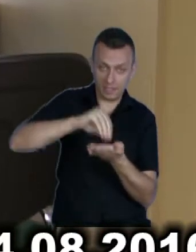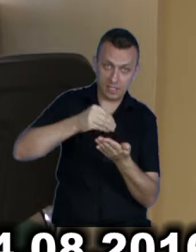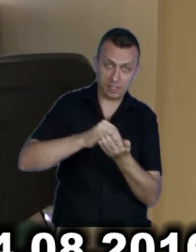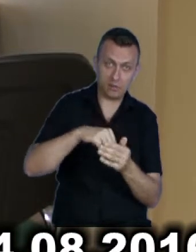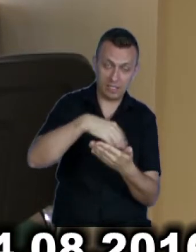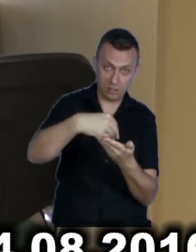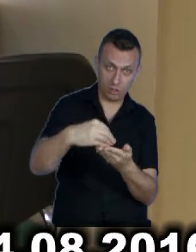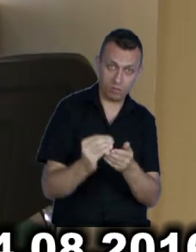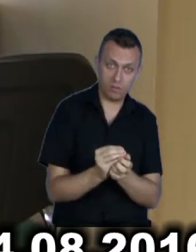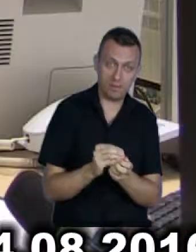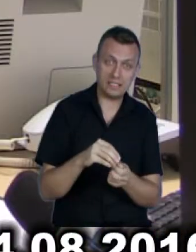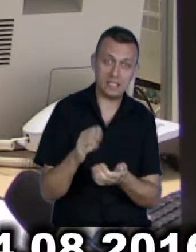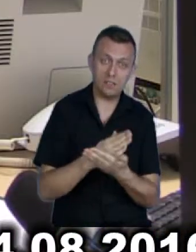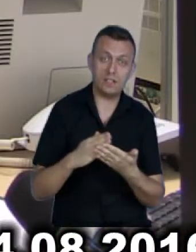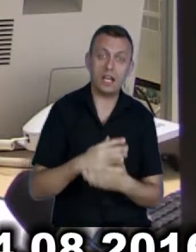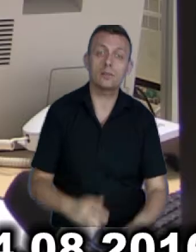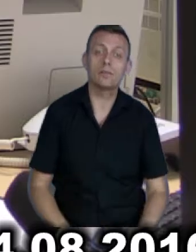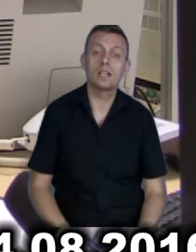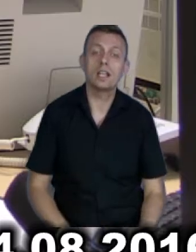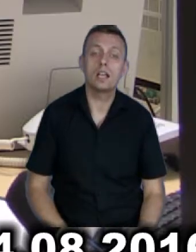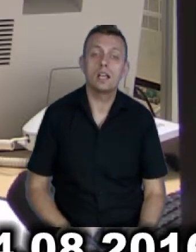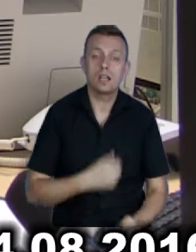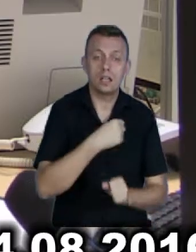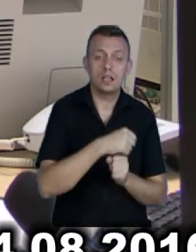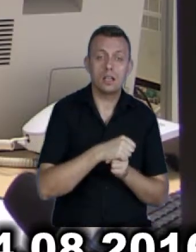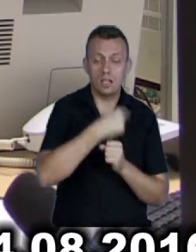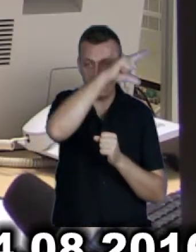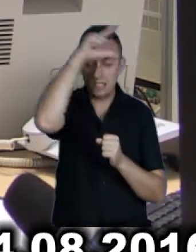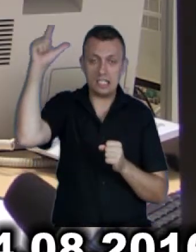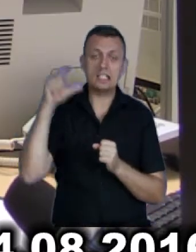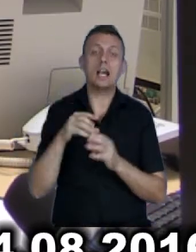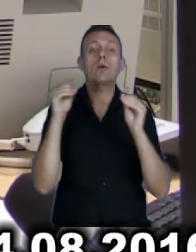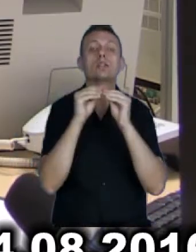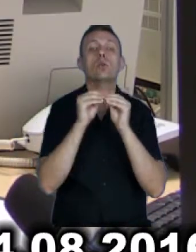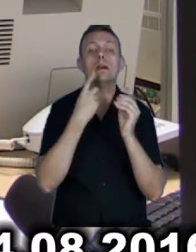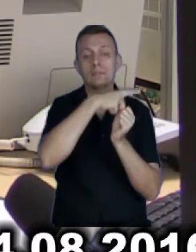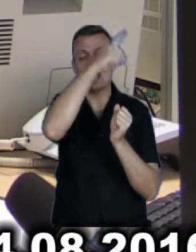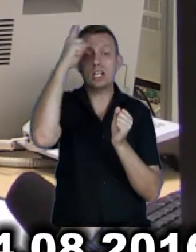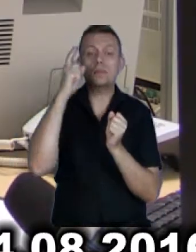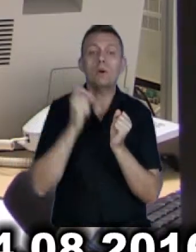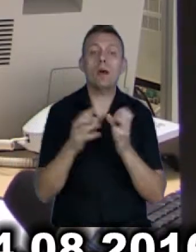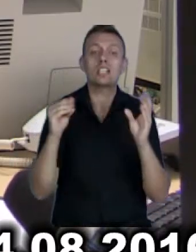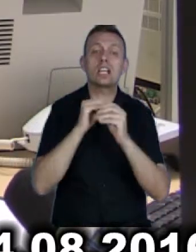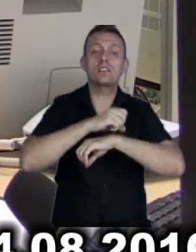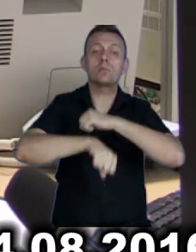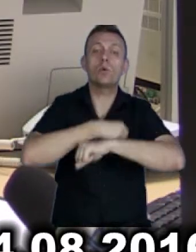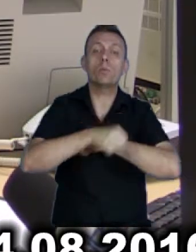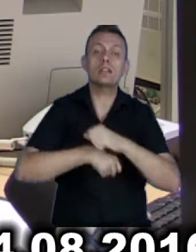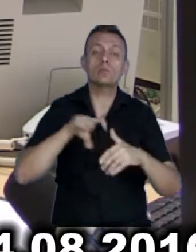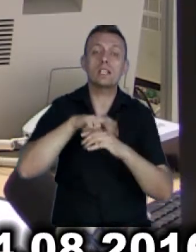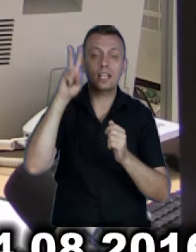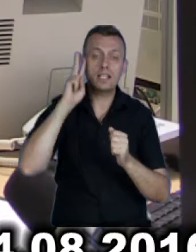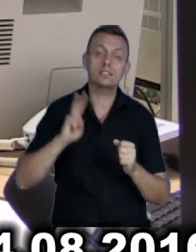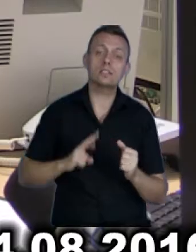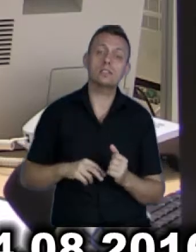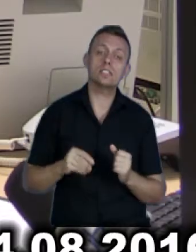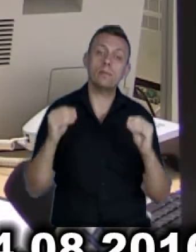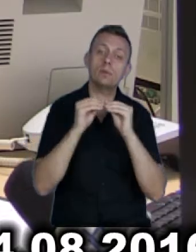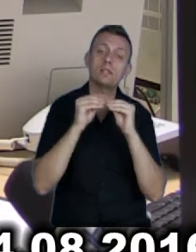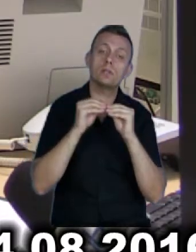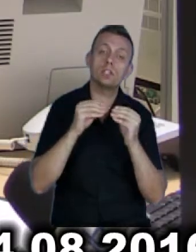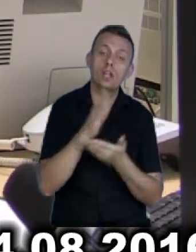tytułu działalności w Polsce. Czy rzeczywiście? Faktem jest, że prawo unijne koordynujące systemy ubezpieczeń społecznych